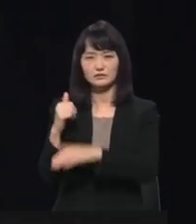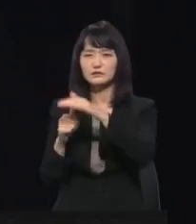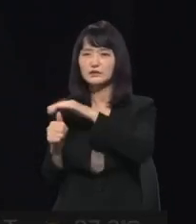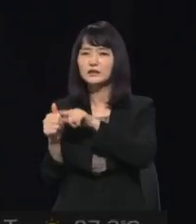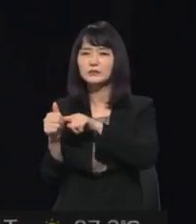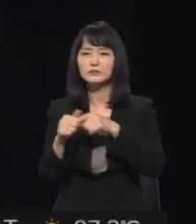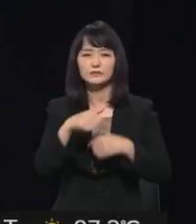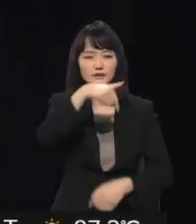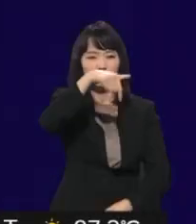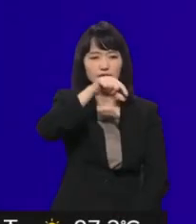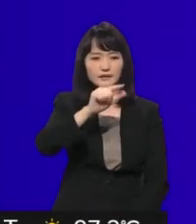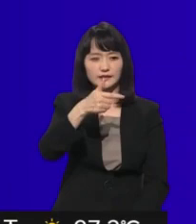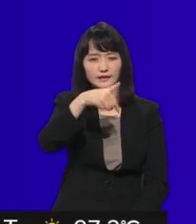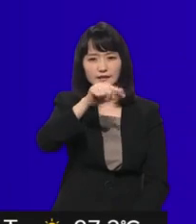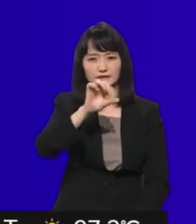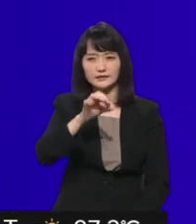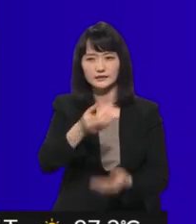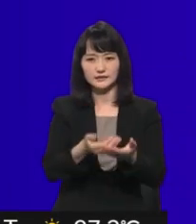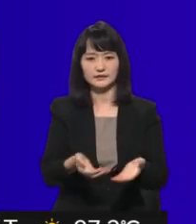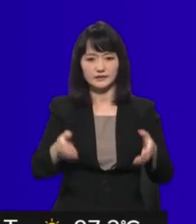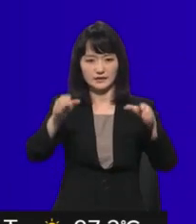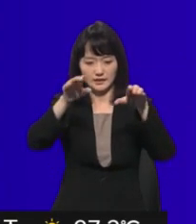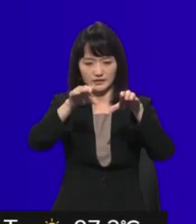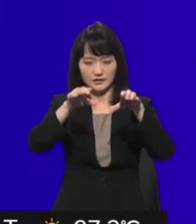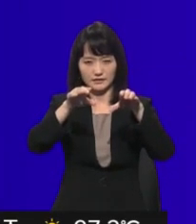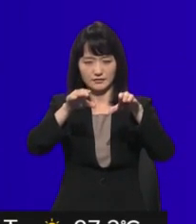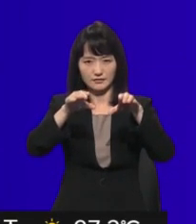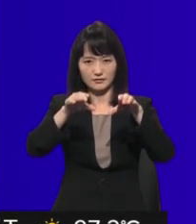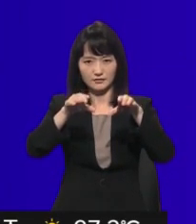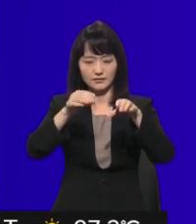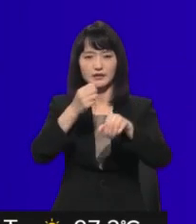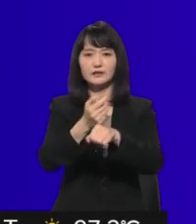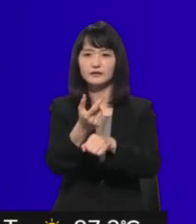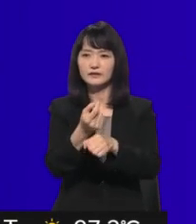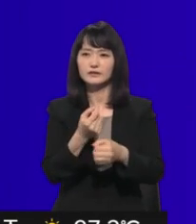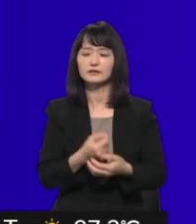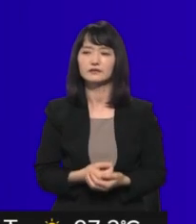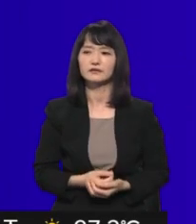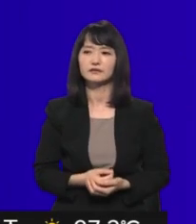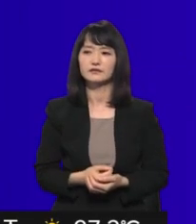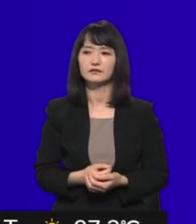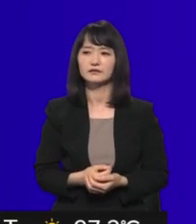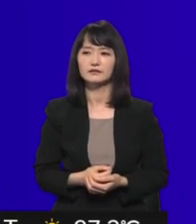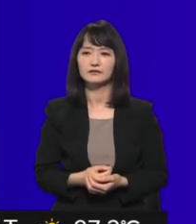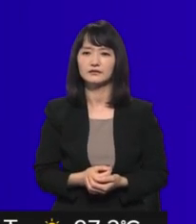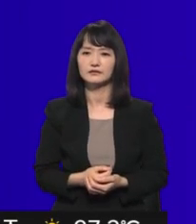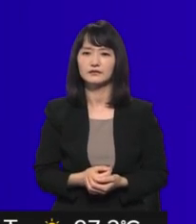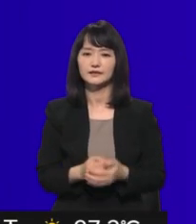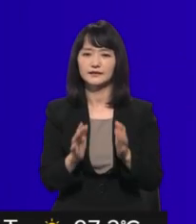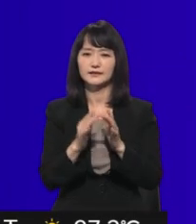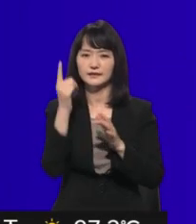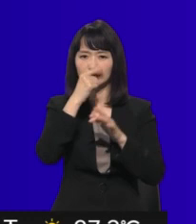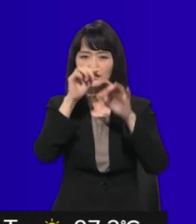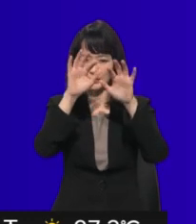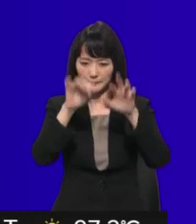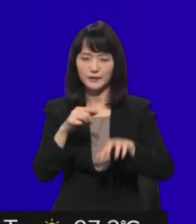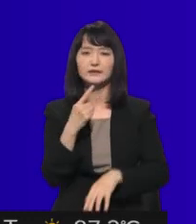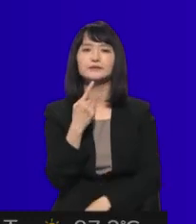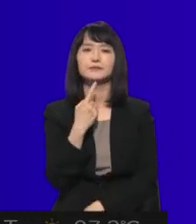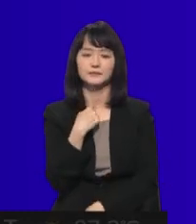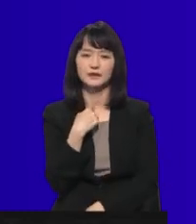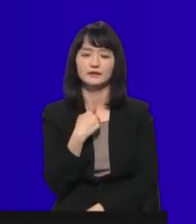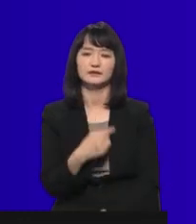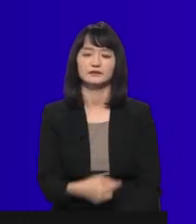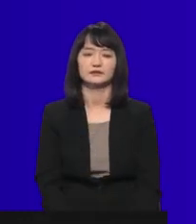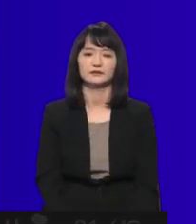간장 한 사발을 할 것 같습니다 이제 다음 주에는 간장 한 사발을 것 같습니다 라고 페이스북에 울림 바가 있습니다